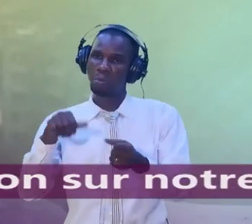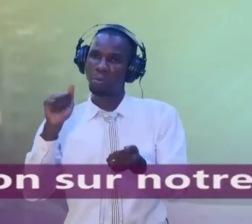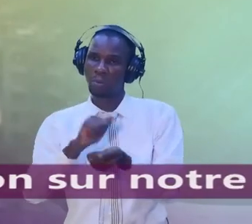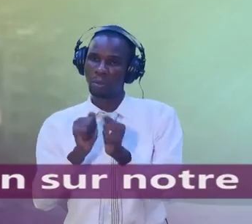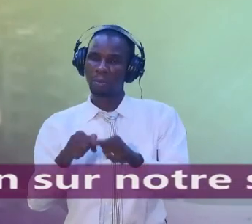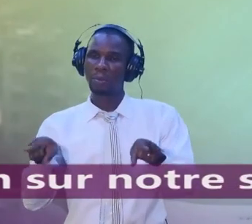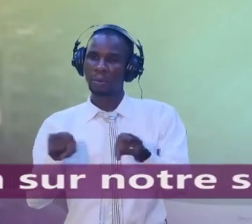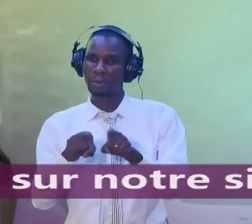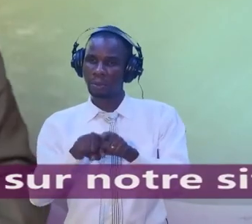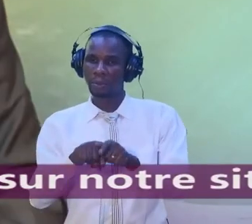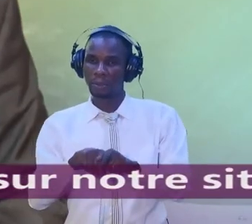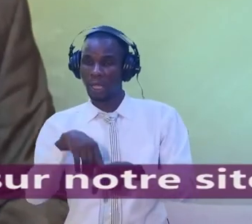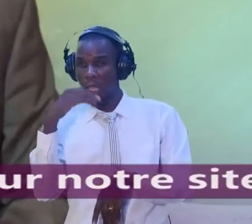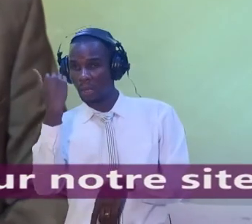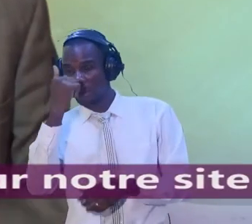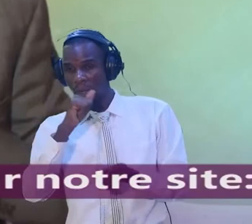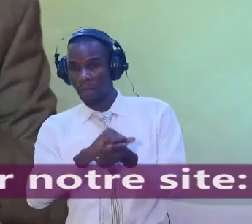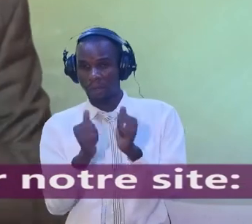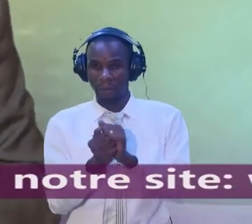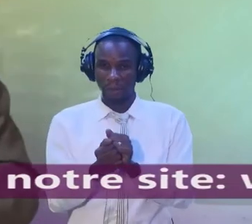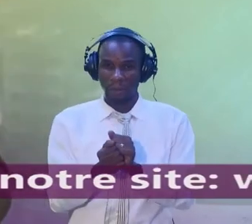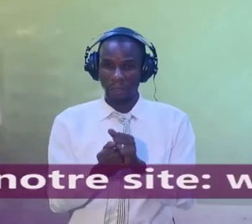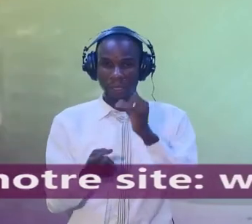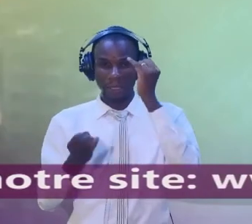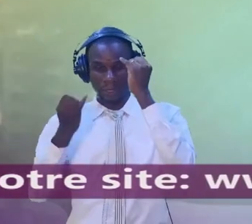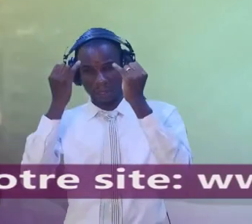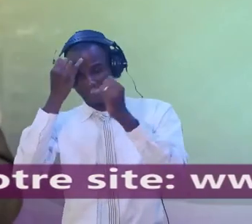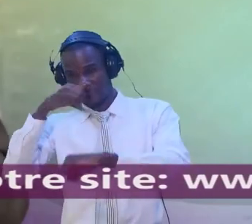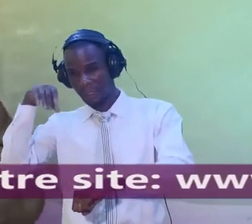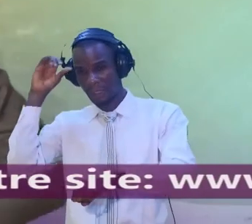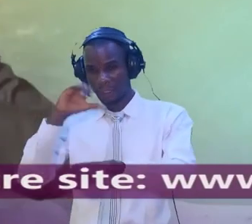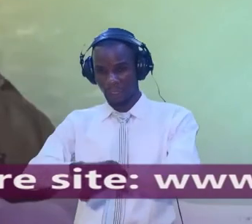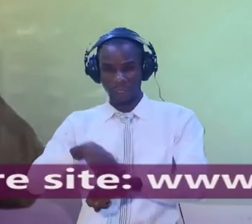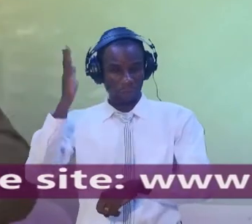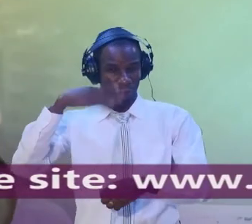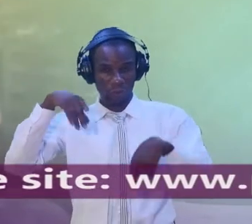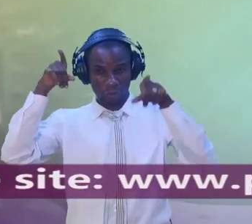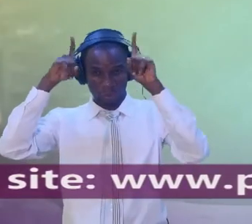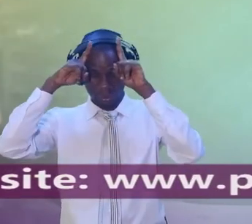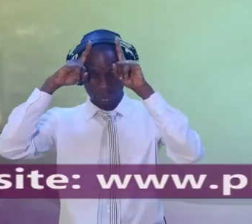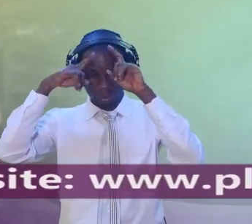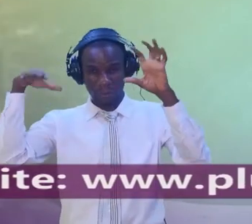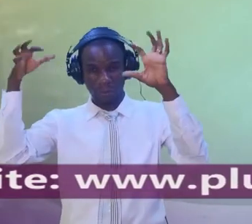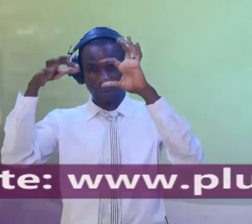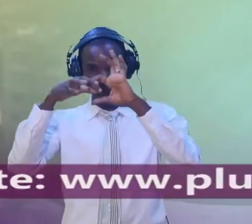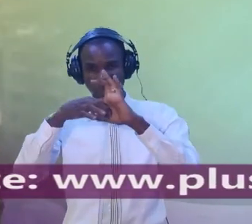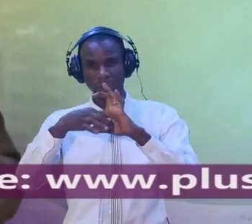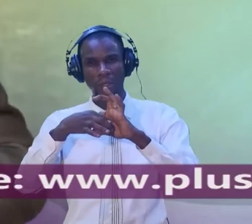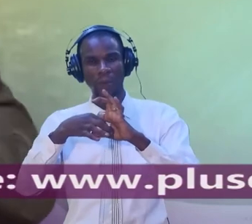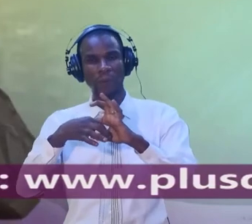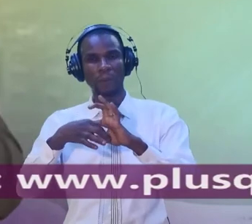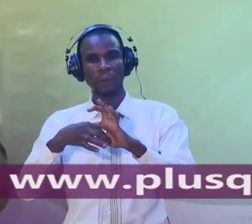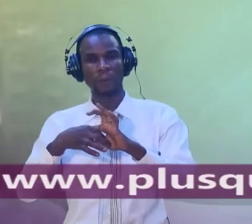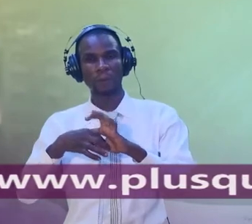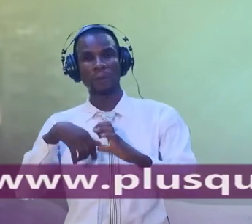vizazi baada ya vizazi unaona watu wanakuwa na tabia za ajabu kwa sababu ya kuwasiliana